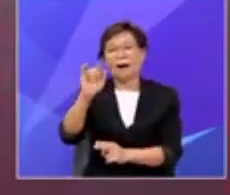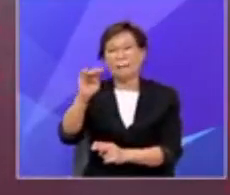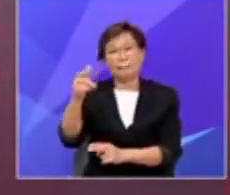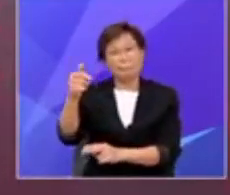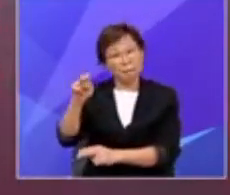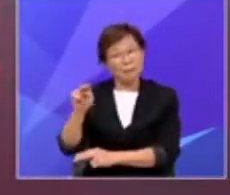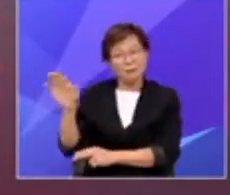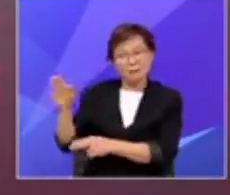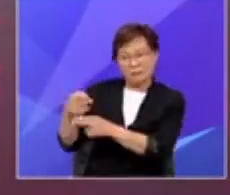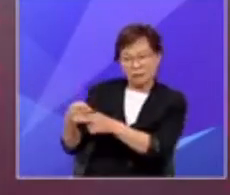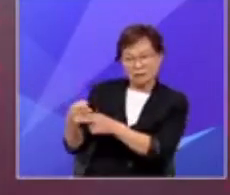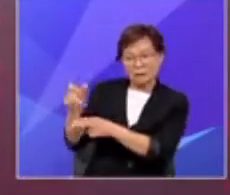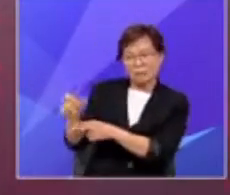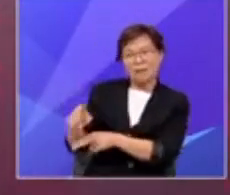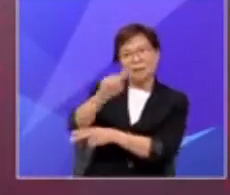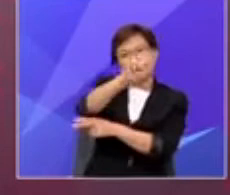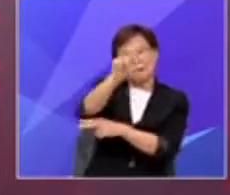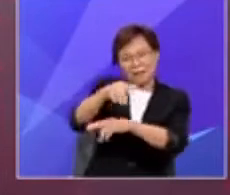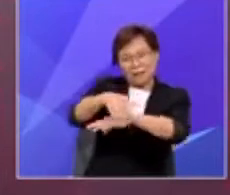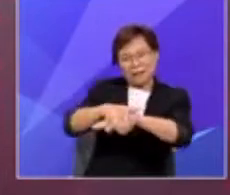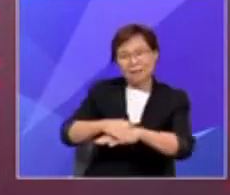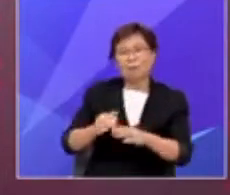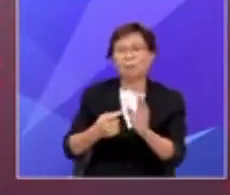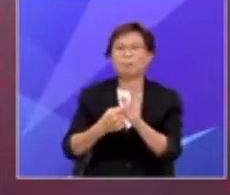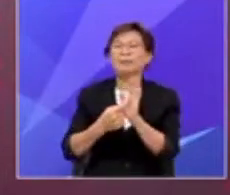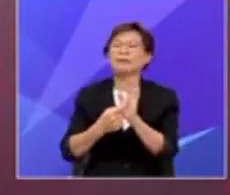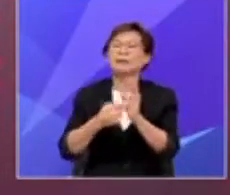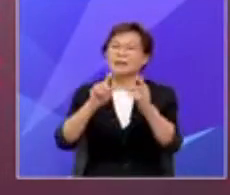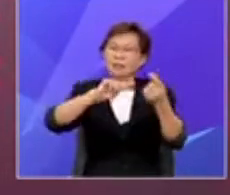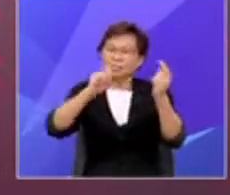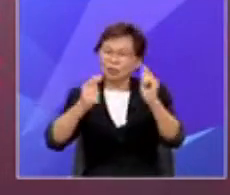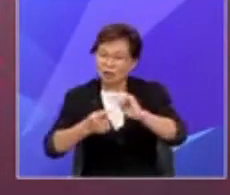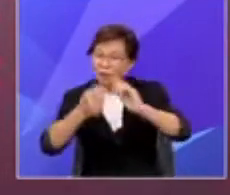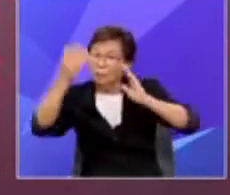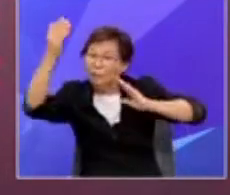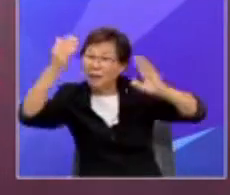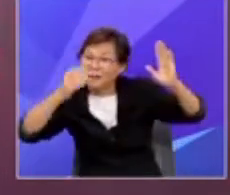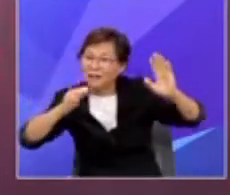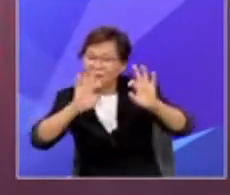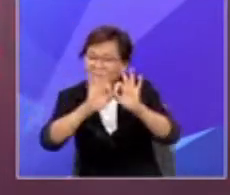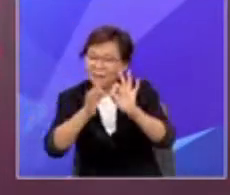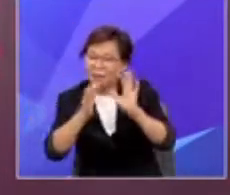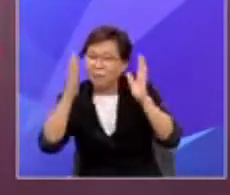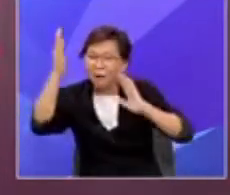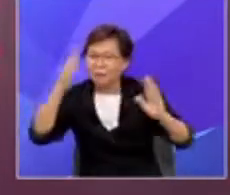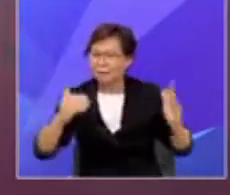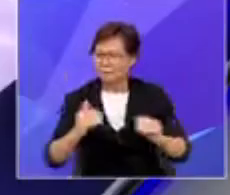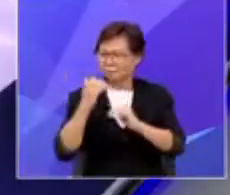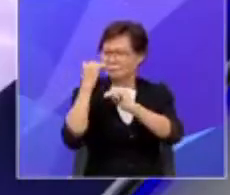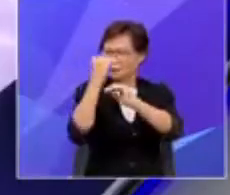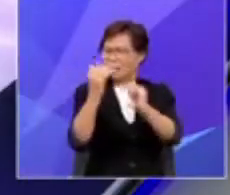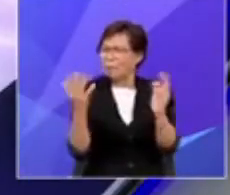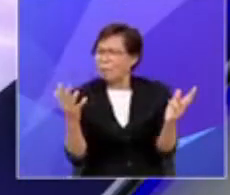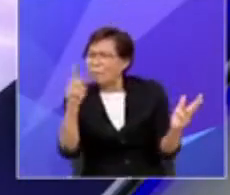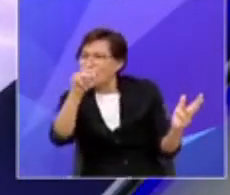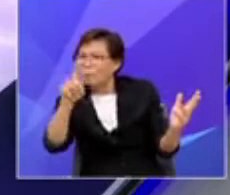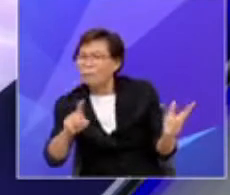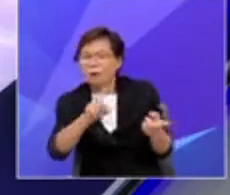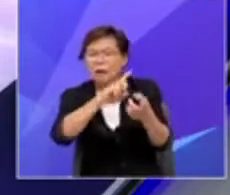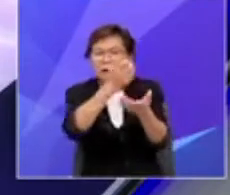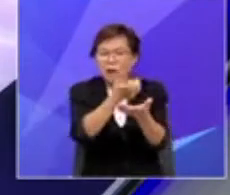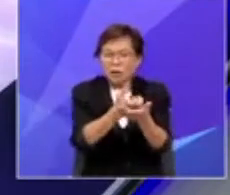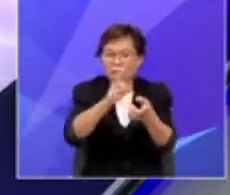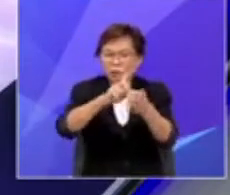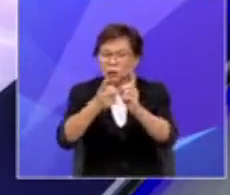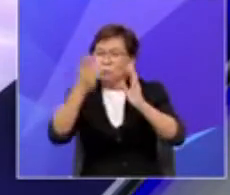eh ditanya dalam bahasa Inggris tapi saya terjemah dalam bahasa Melayu lah eh di tahap manakah ekonomi Digital